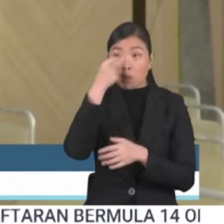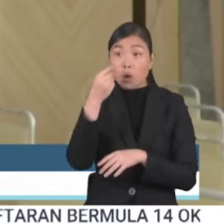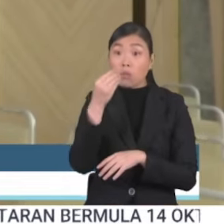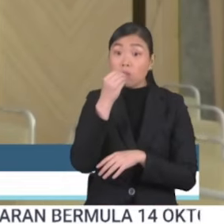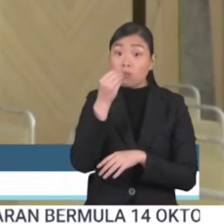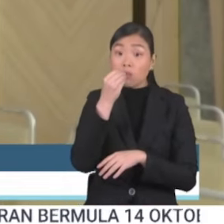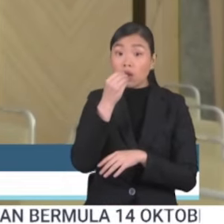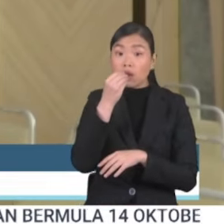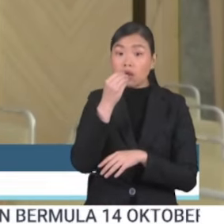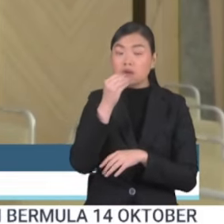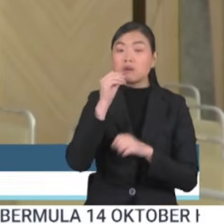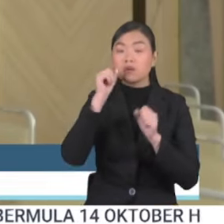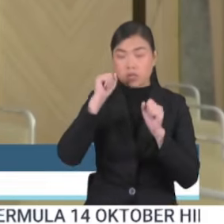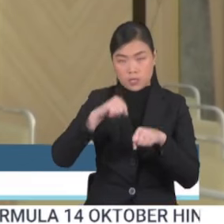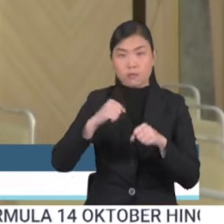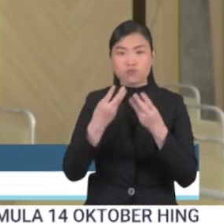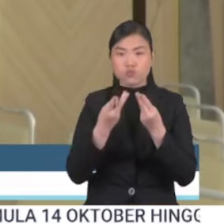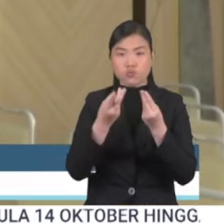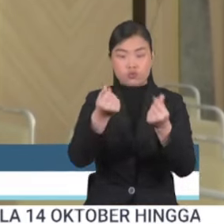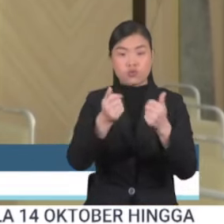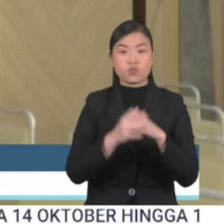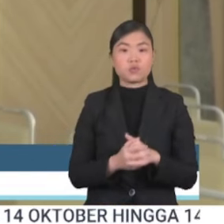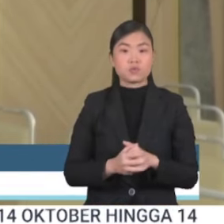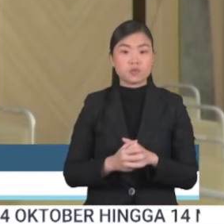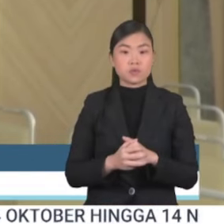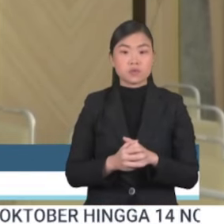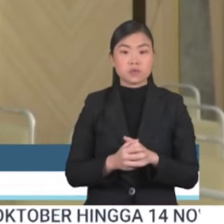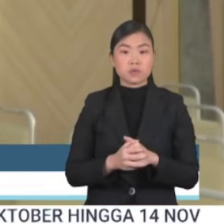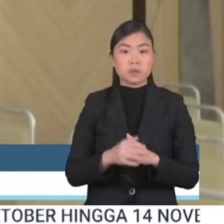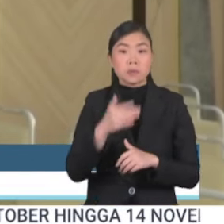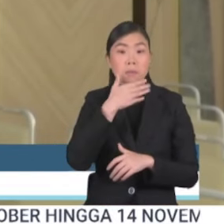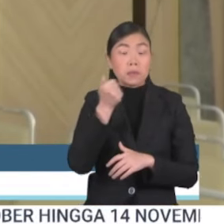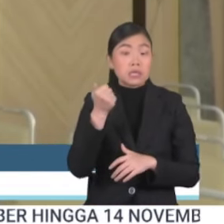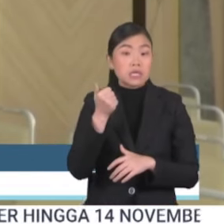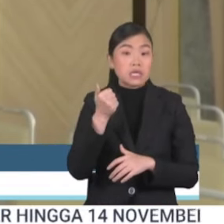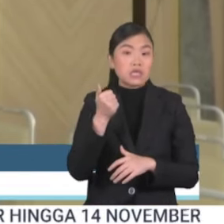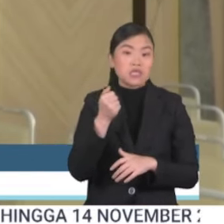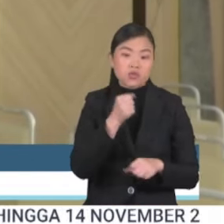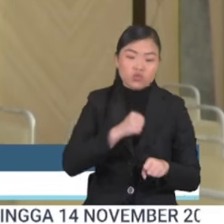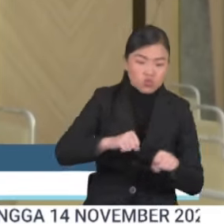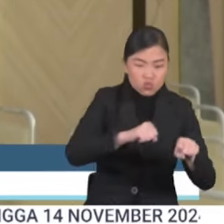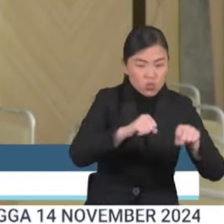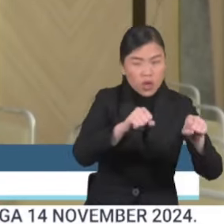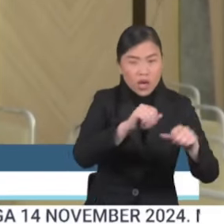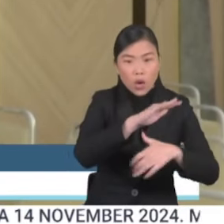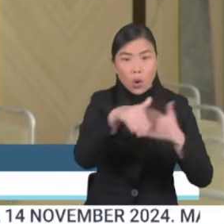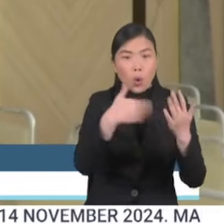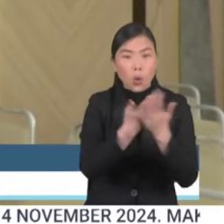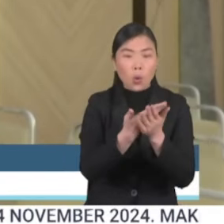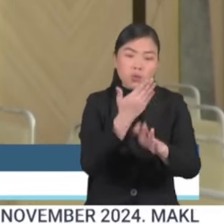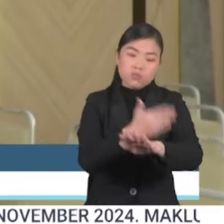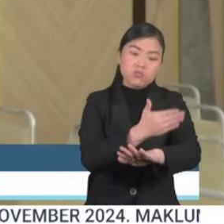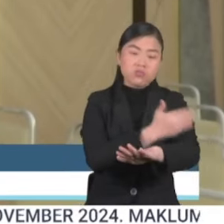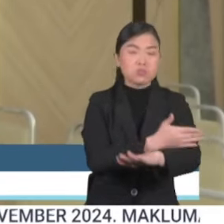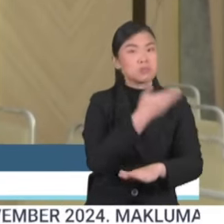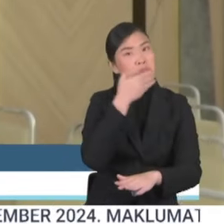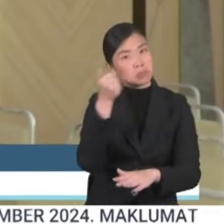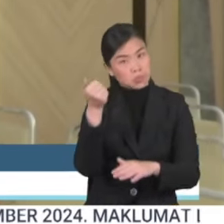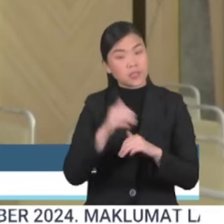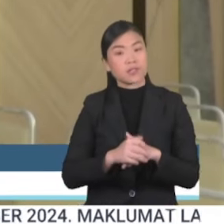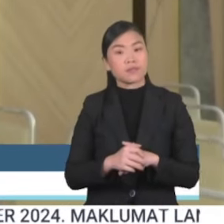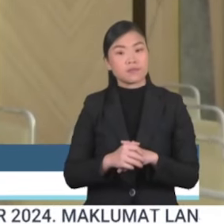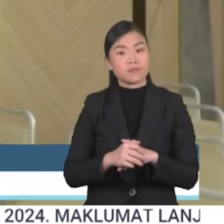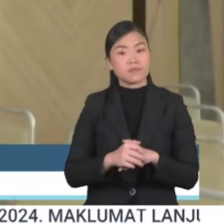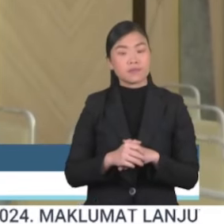kita boleh mengatasi. Jadi yang lebih baik lagi saluran-saluran sungai, saluran pari itu buatlah bagi betul